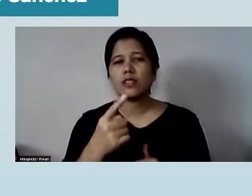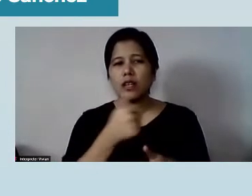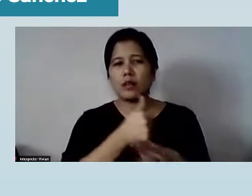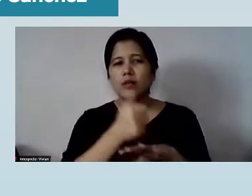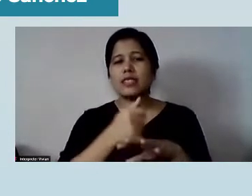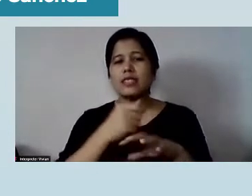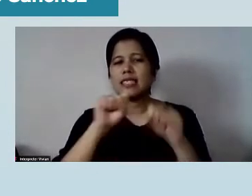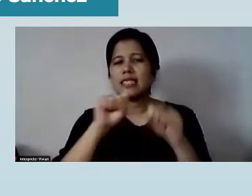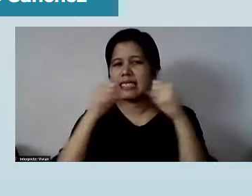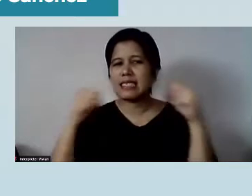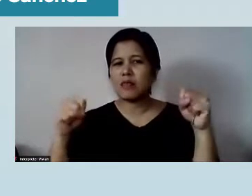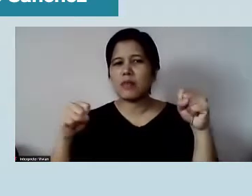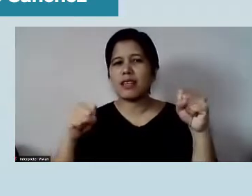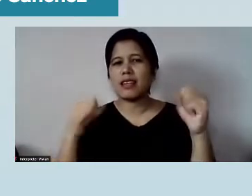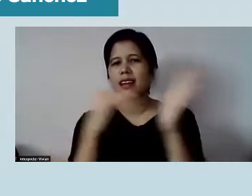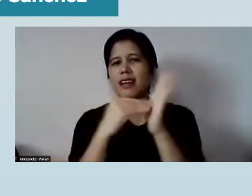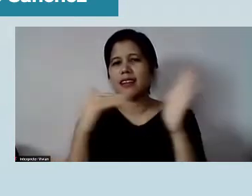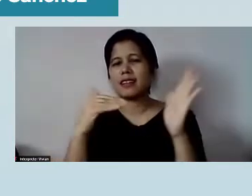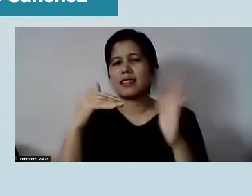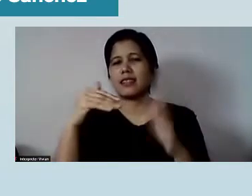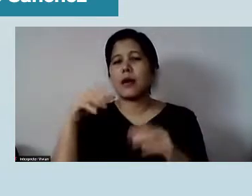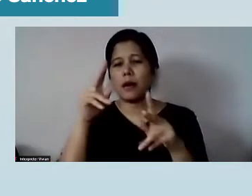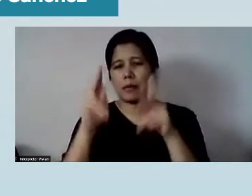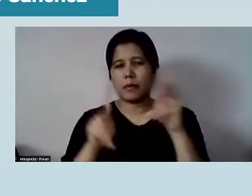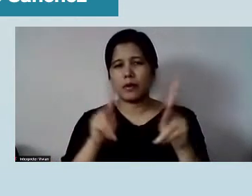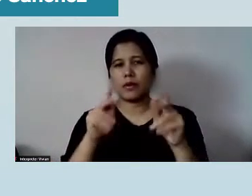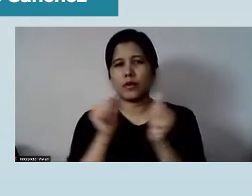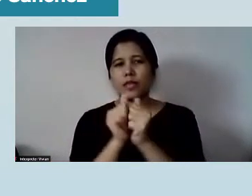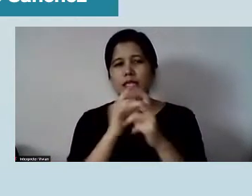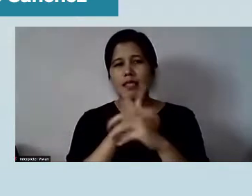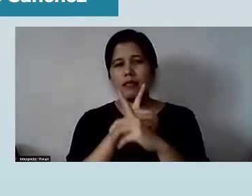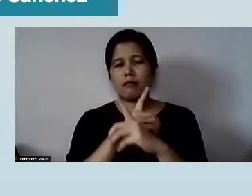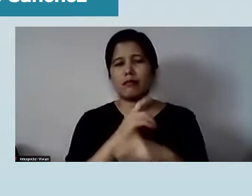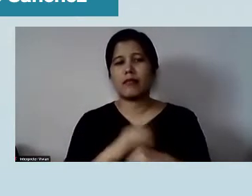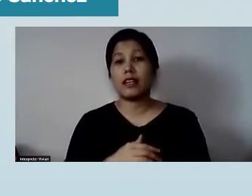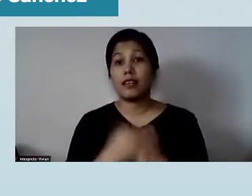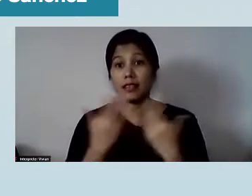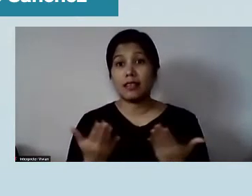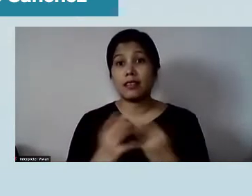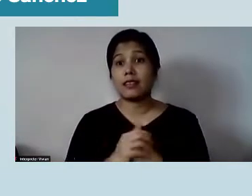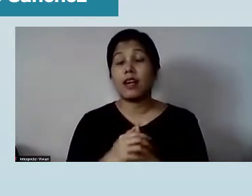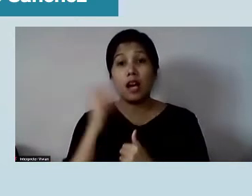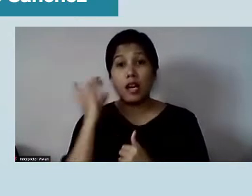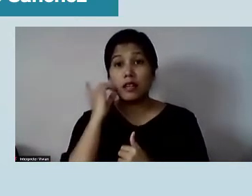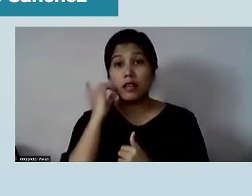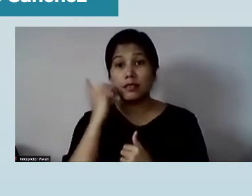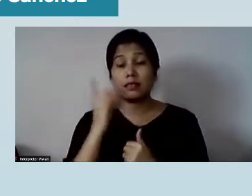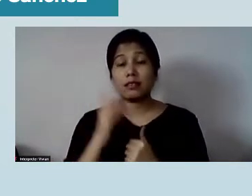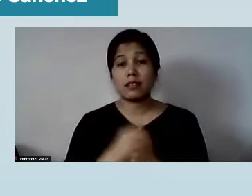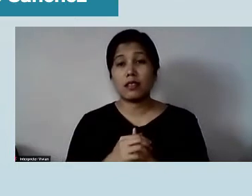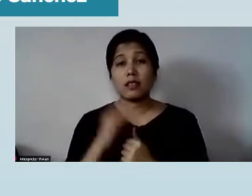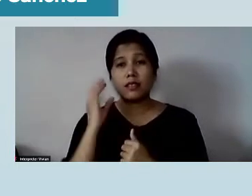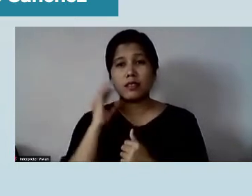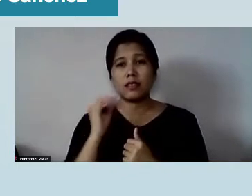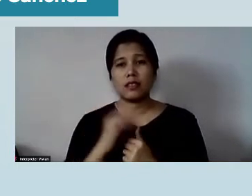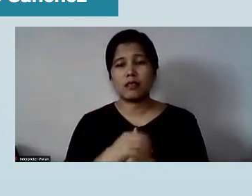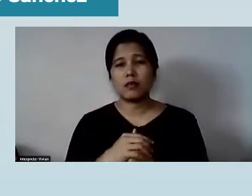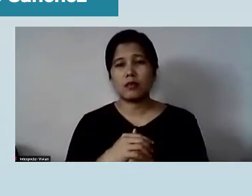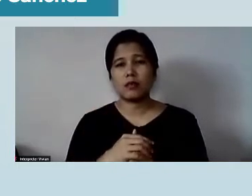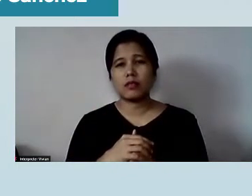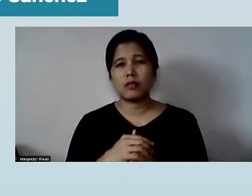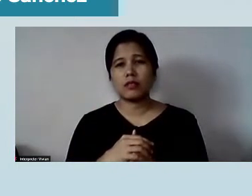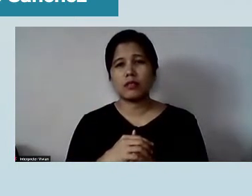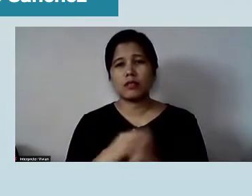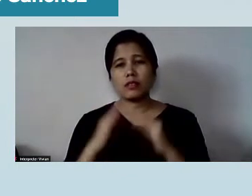against a person with disability. Yan, madalas tayo, diyan pa lang sa bahay,